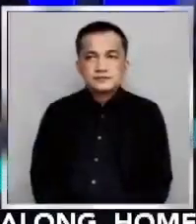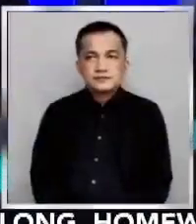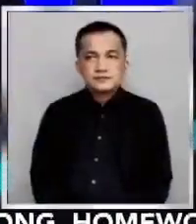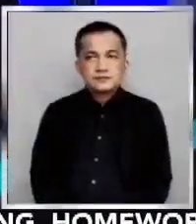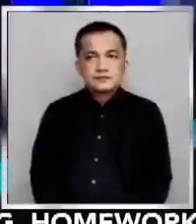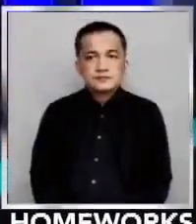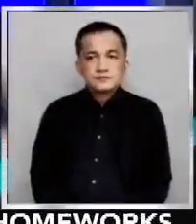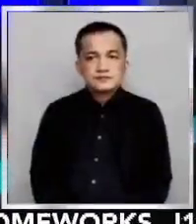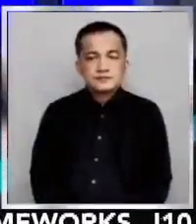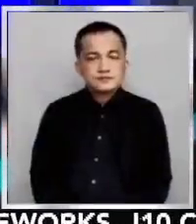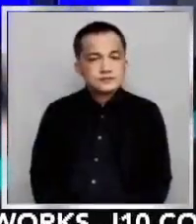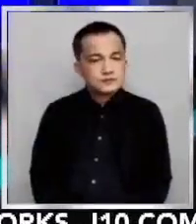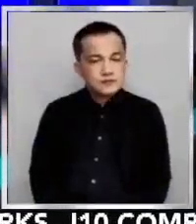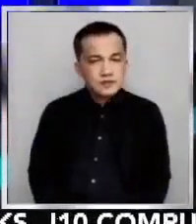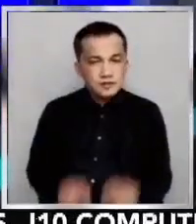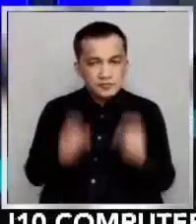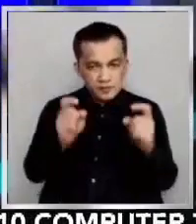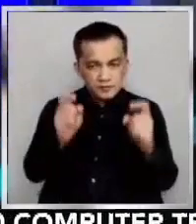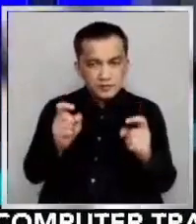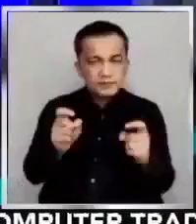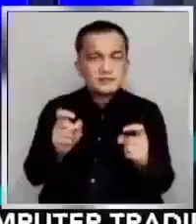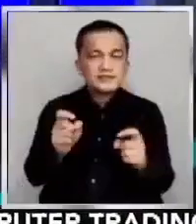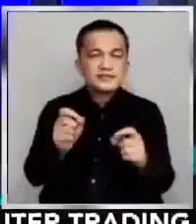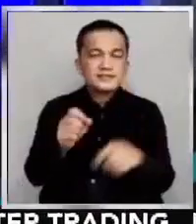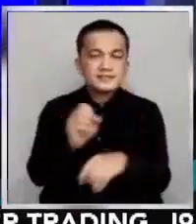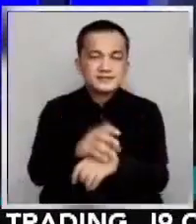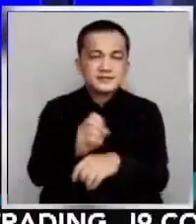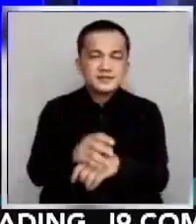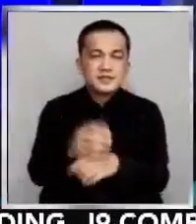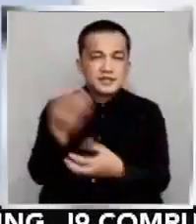Mabilis na chikahan tayo para updated sa showbiz happenings.